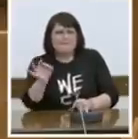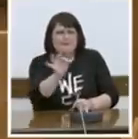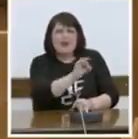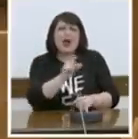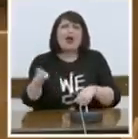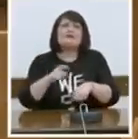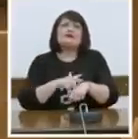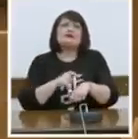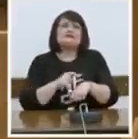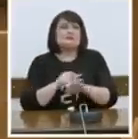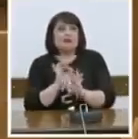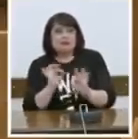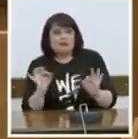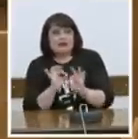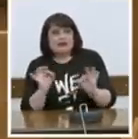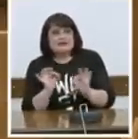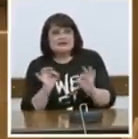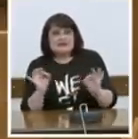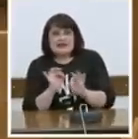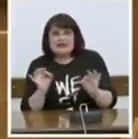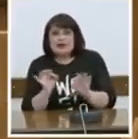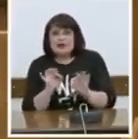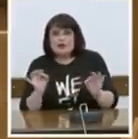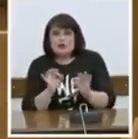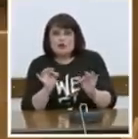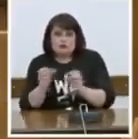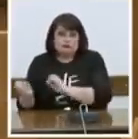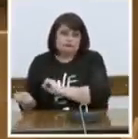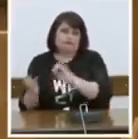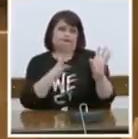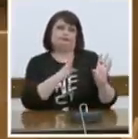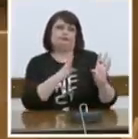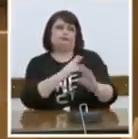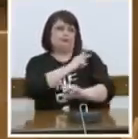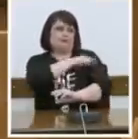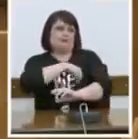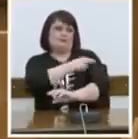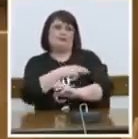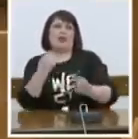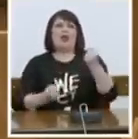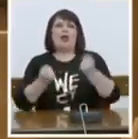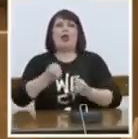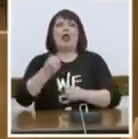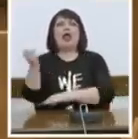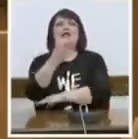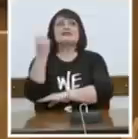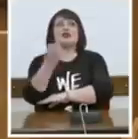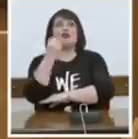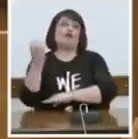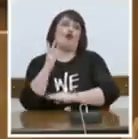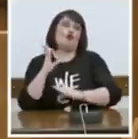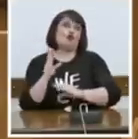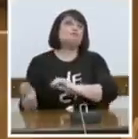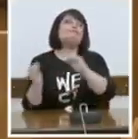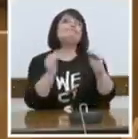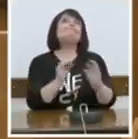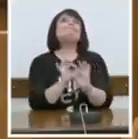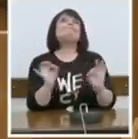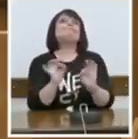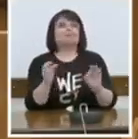δεδομένη ούτε καν η διακομιδή τους με ασθενοφόρο. Λυπάμαι πάρα πολύ που